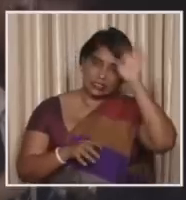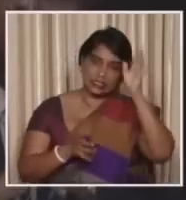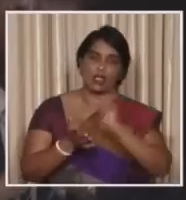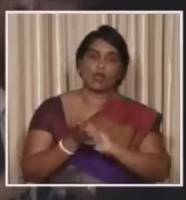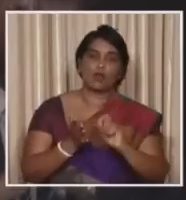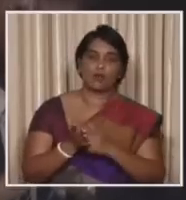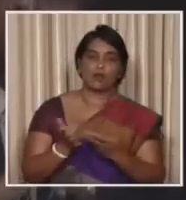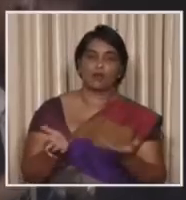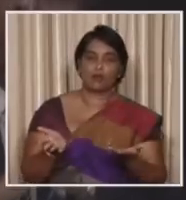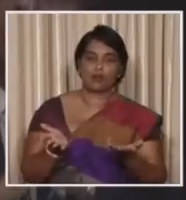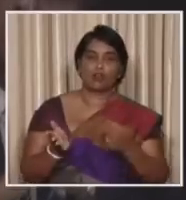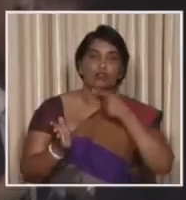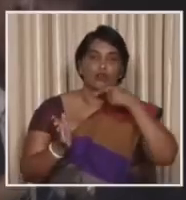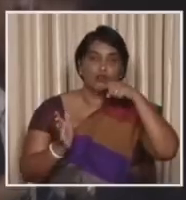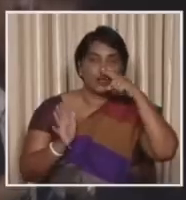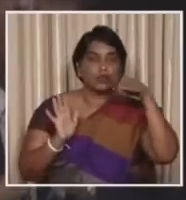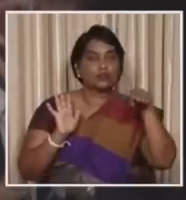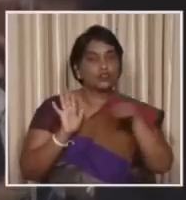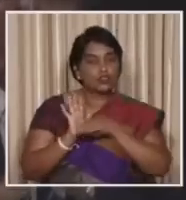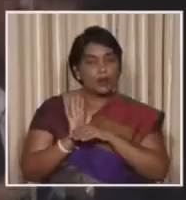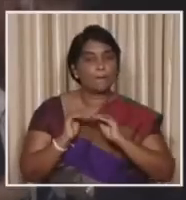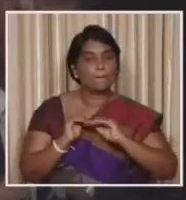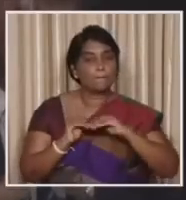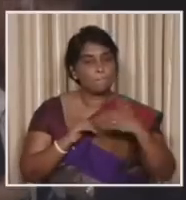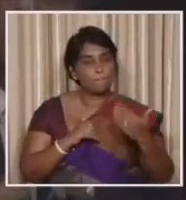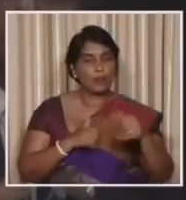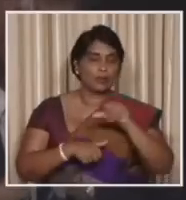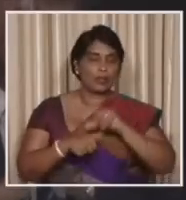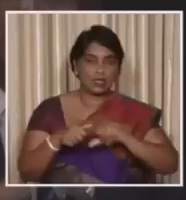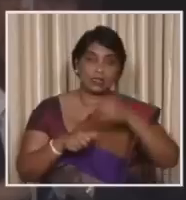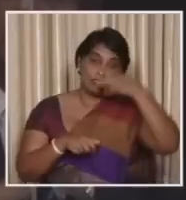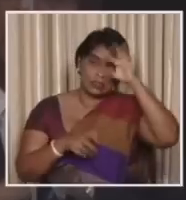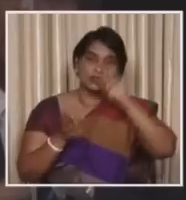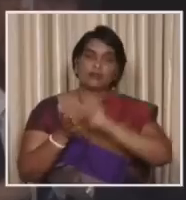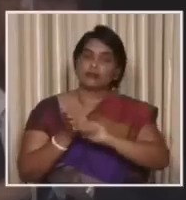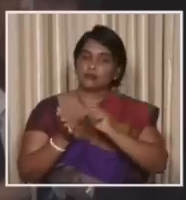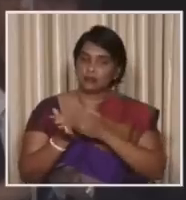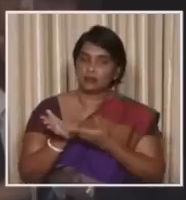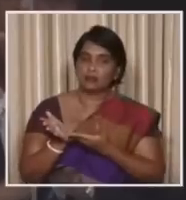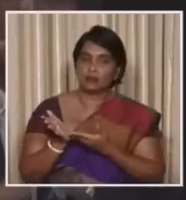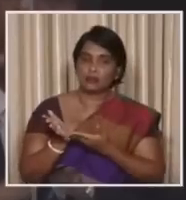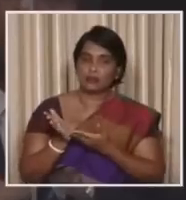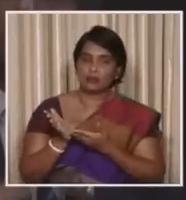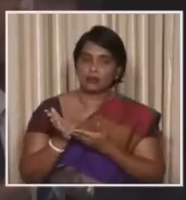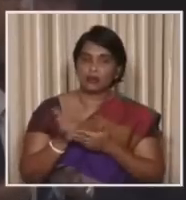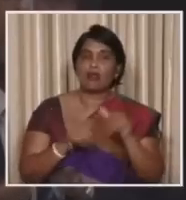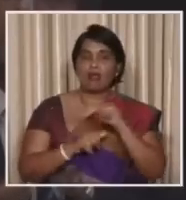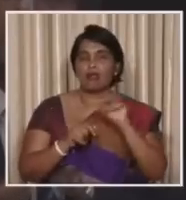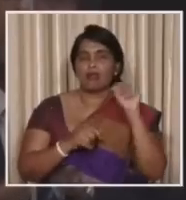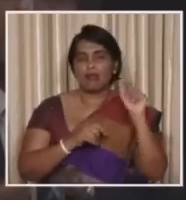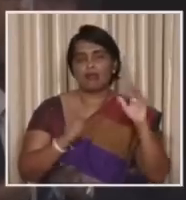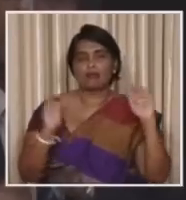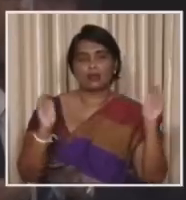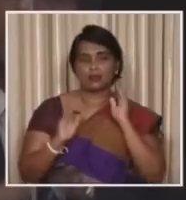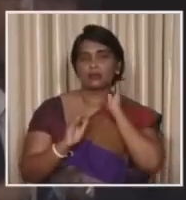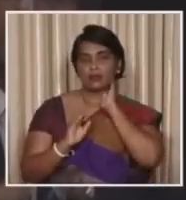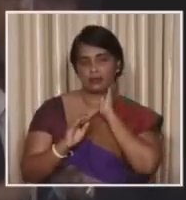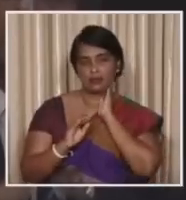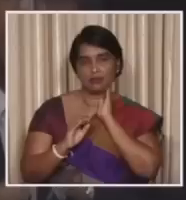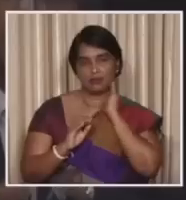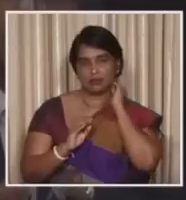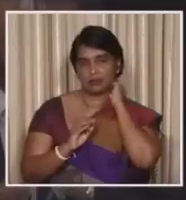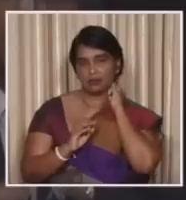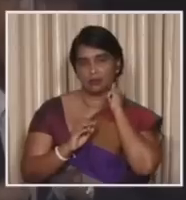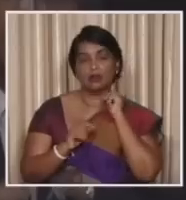ඕනේ. සුනාමි වලින් පස්සේ ආපු මේ මොකක් හරි කියන එක සිංහලෙන් ලියන්න ඕනේ. පී ටොම්ස් නම් ආයතනයක් තිබුණා කියලා තමයි මේක ලියලා